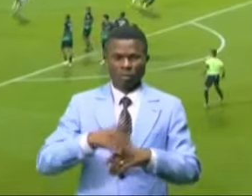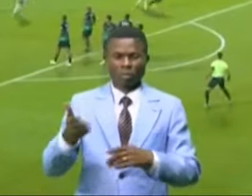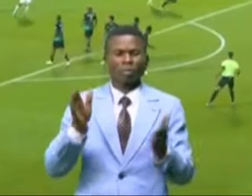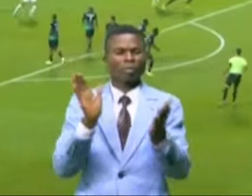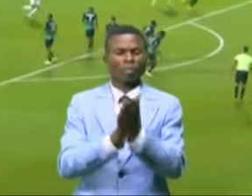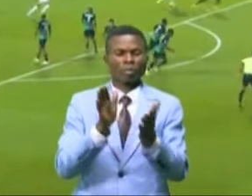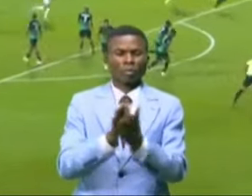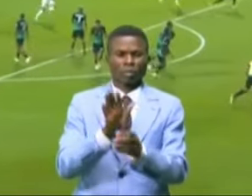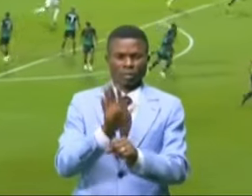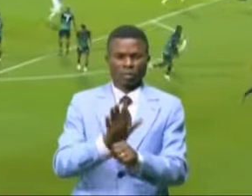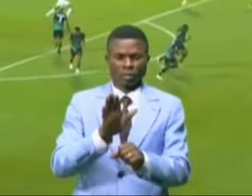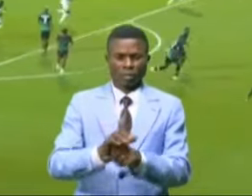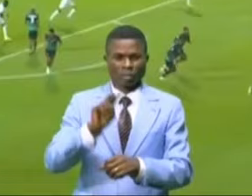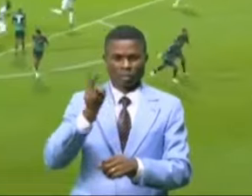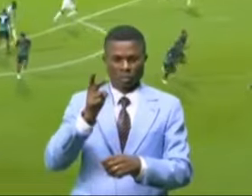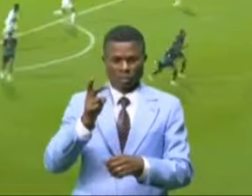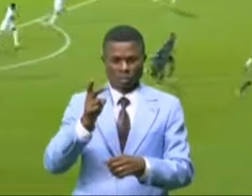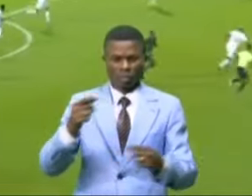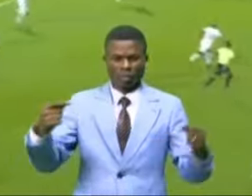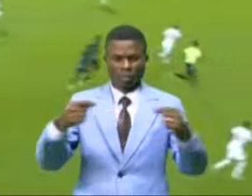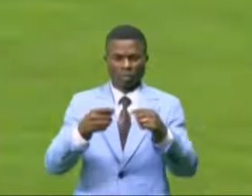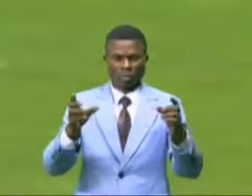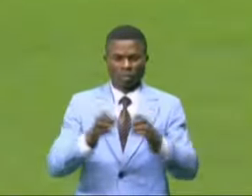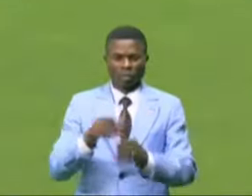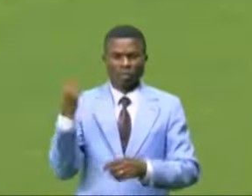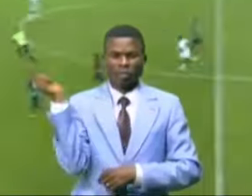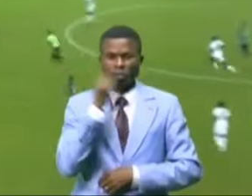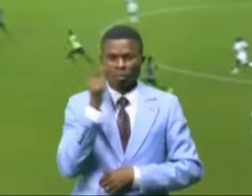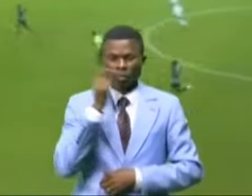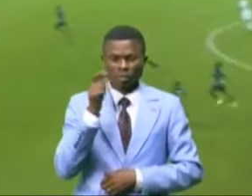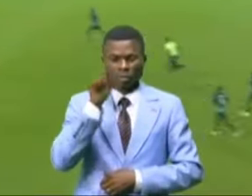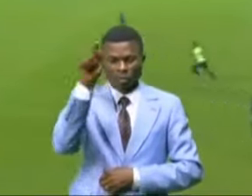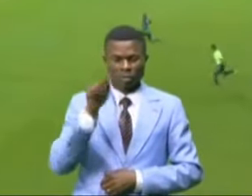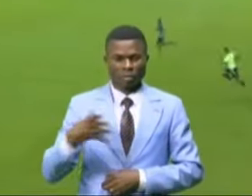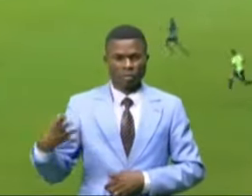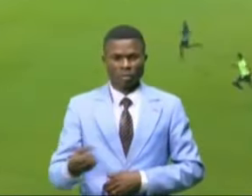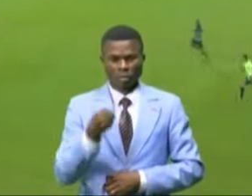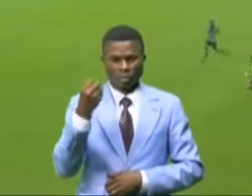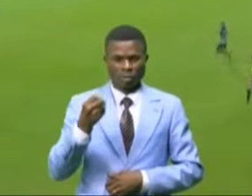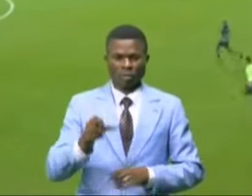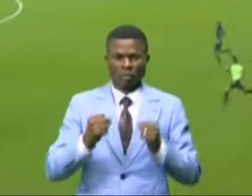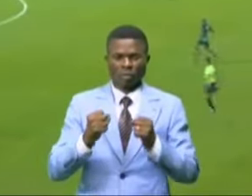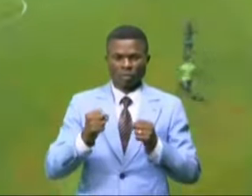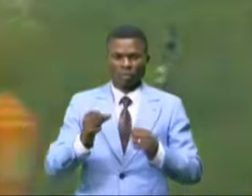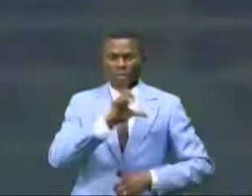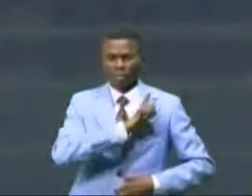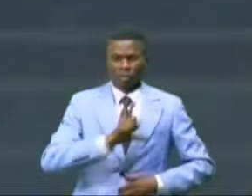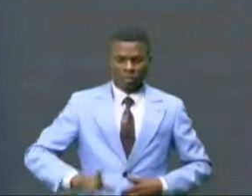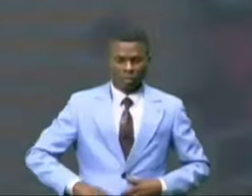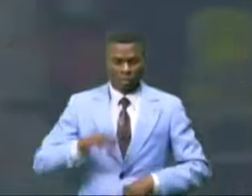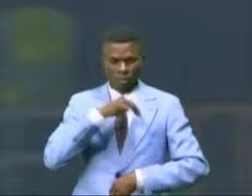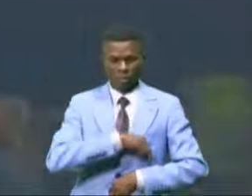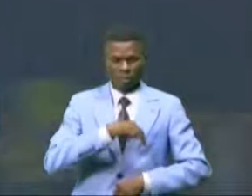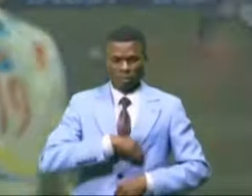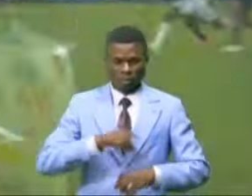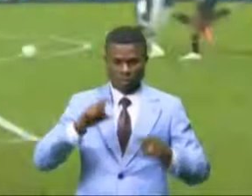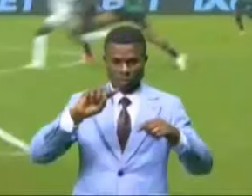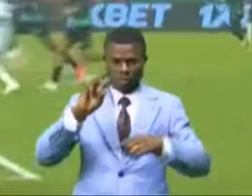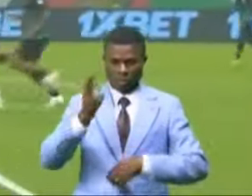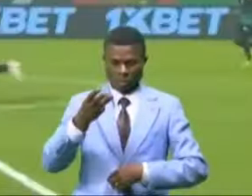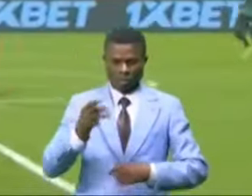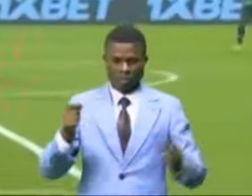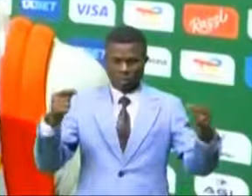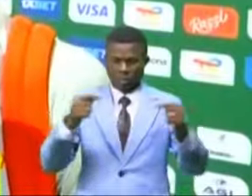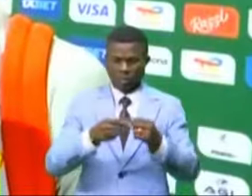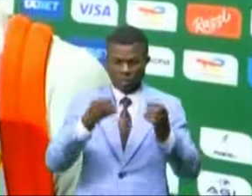par tous lors du second match face au Maroc, avec en prime un point arraché, les fauves de la RDC n'avaient que comme mission pour ce troisième match, ne